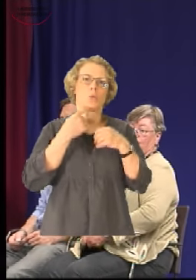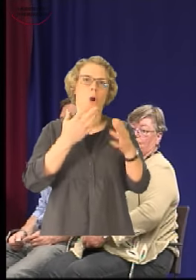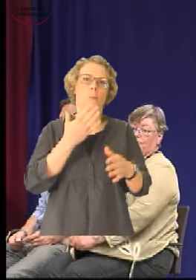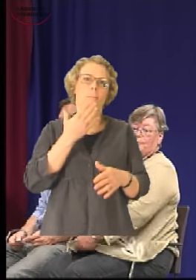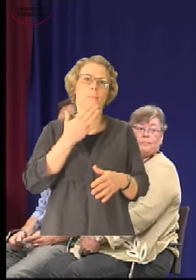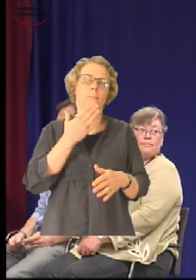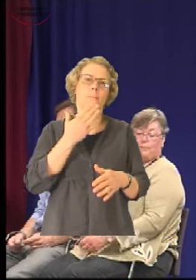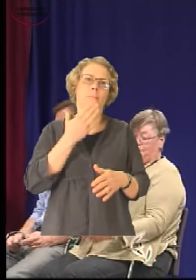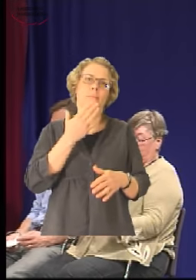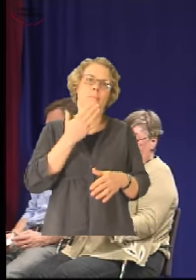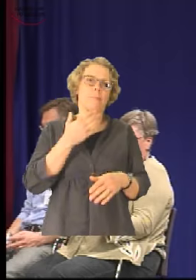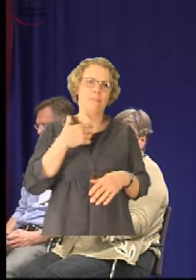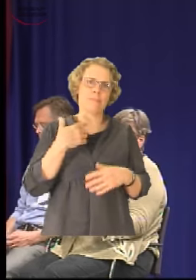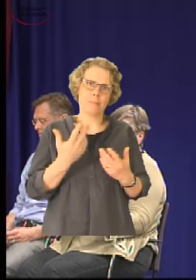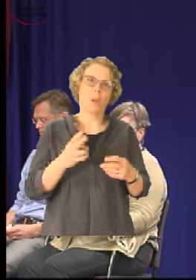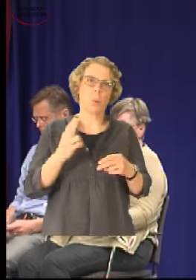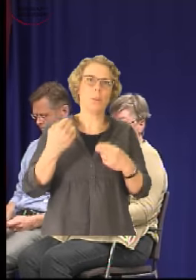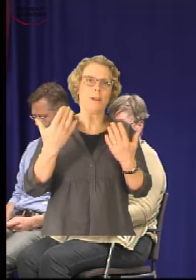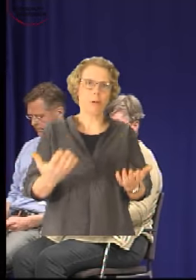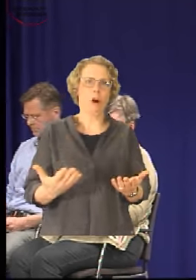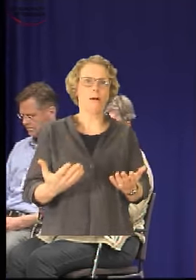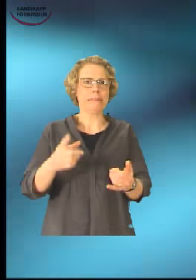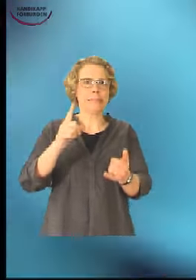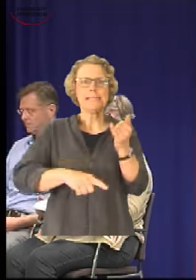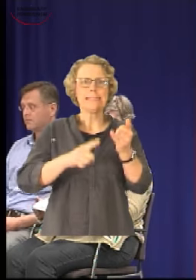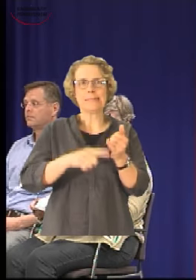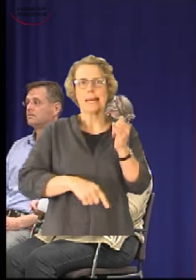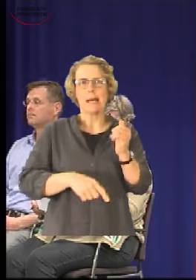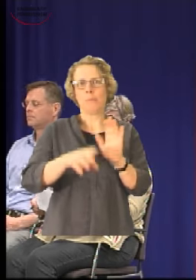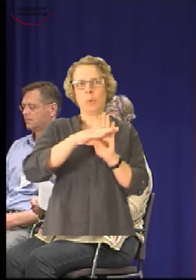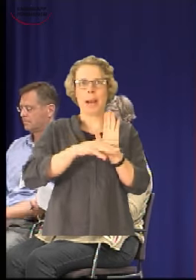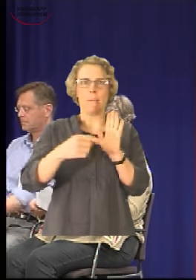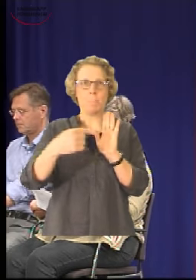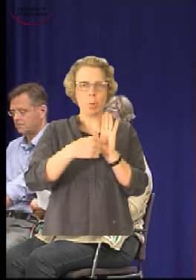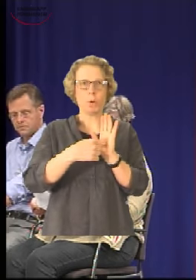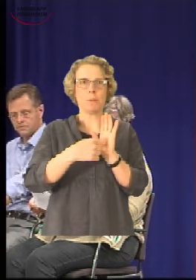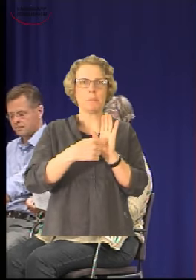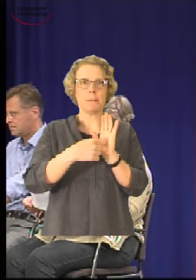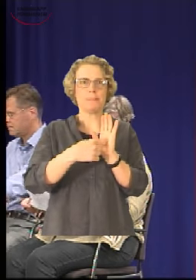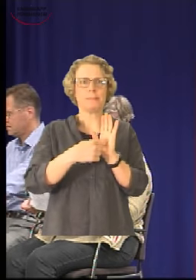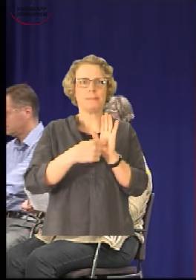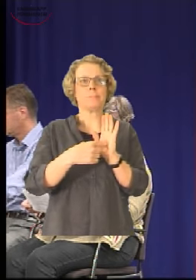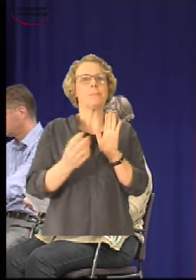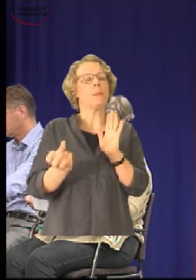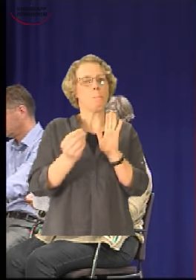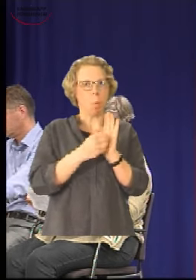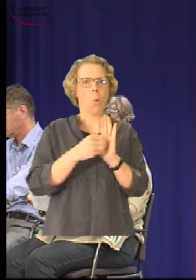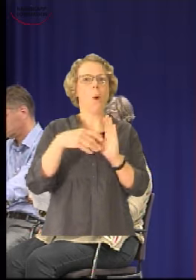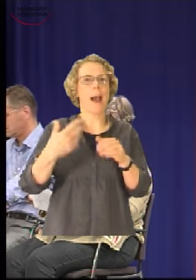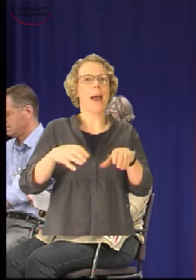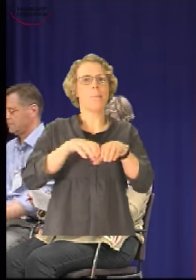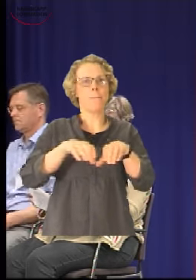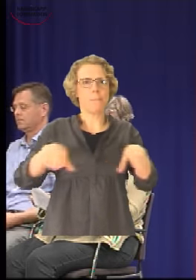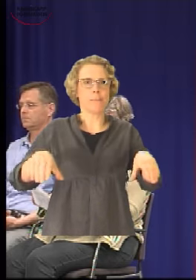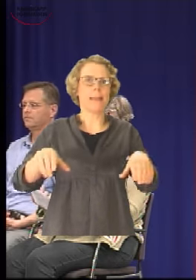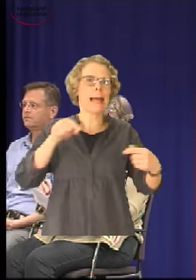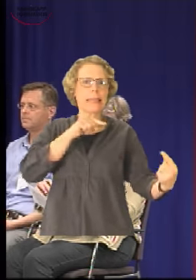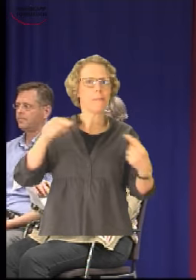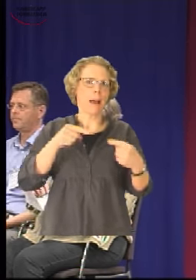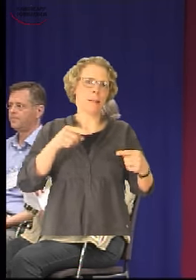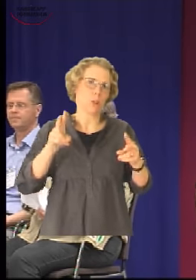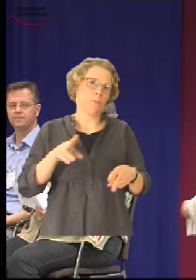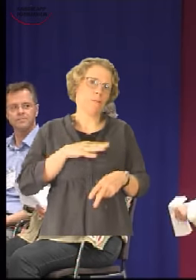sista programpunkt som då handlar om den paneldebatt som finns på programmet. Och det handlar alltså